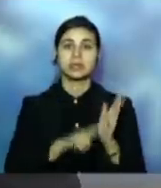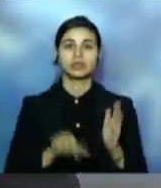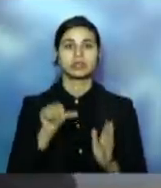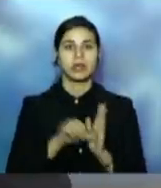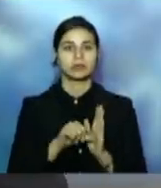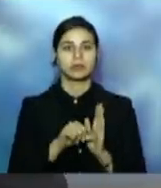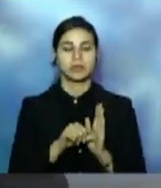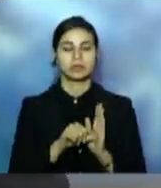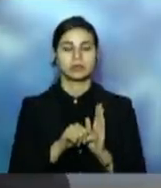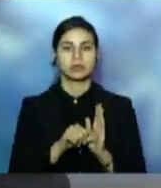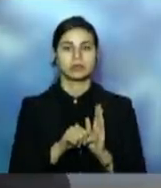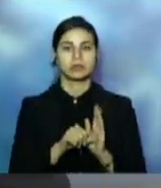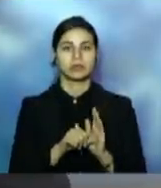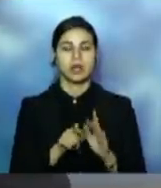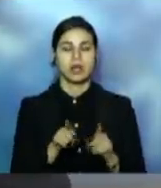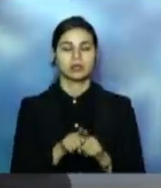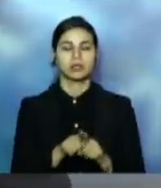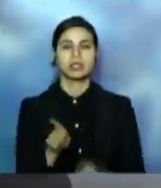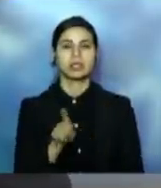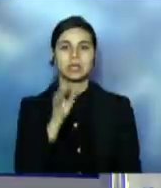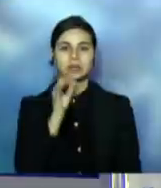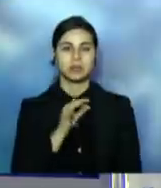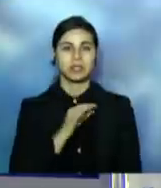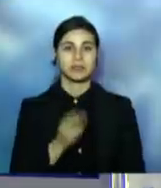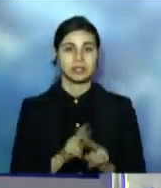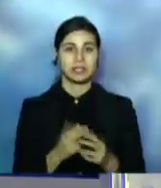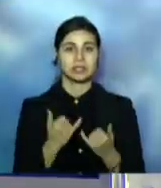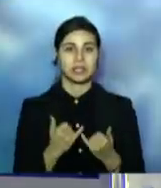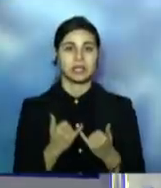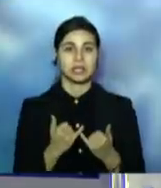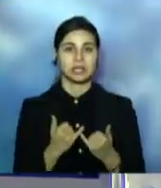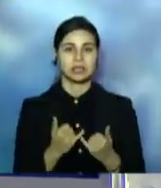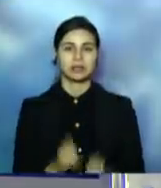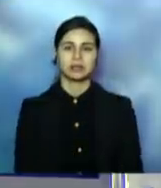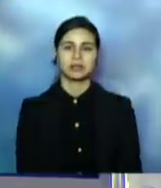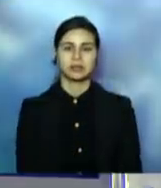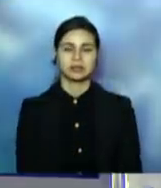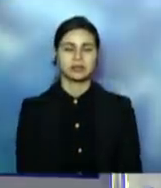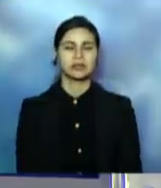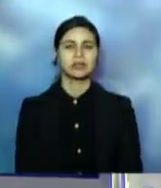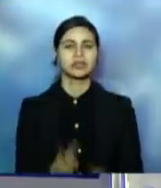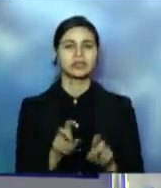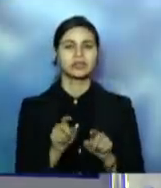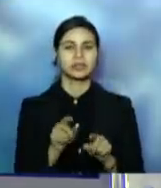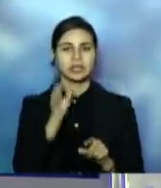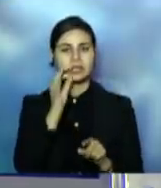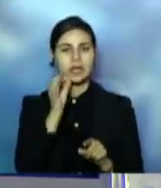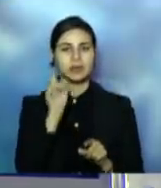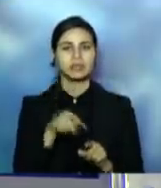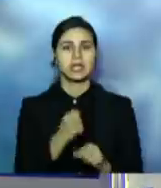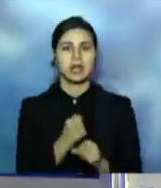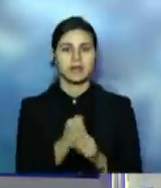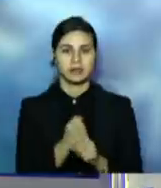76. აი რას მეტყვით, ეს ახლა დიაბეტზე მიუთითებს თუ რა